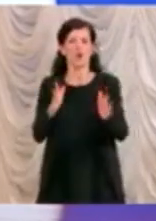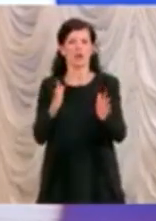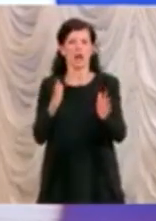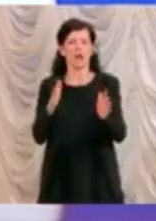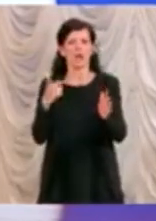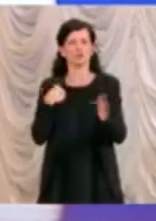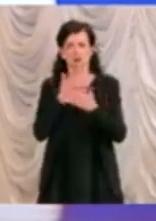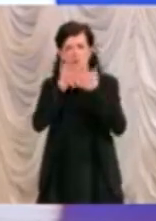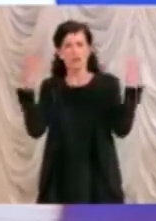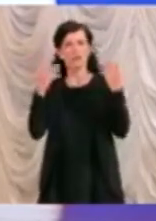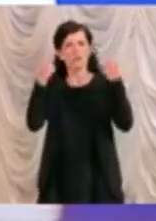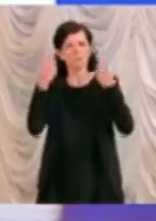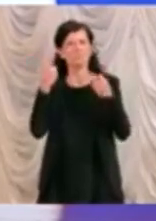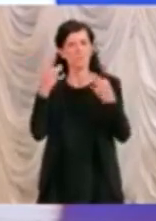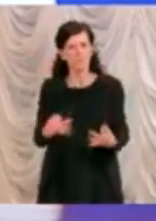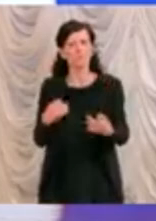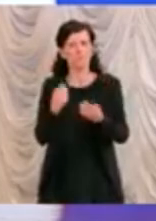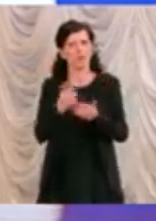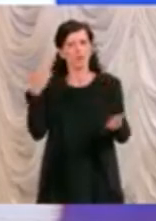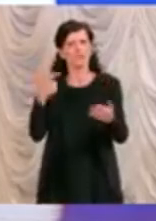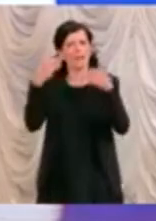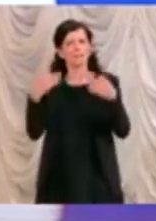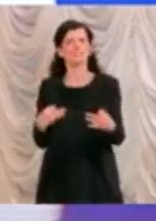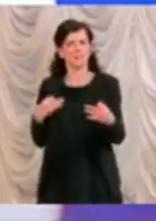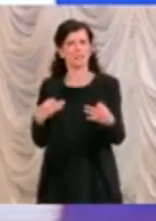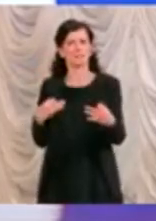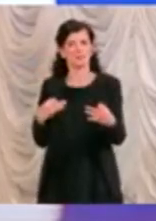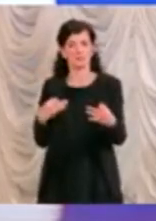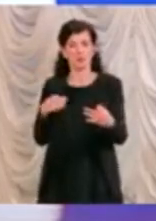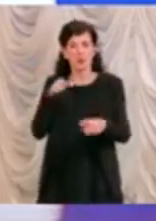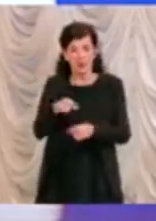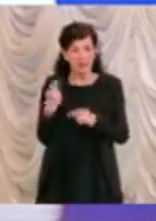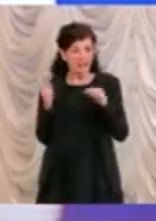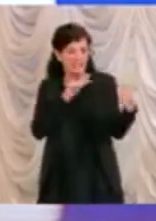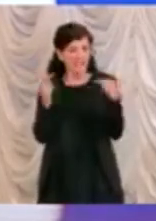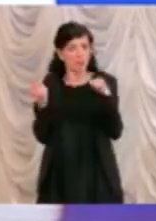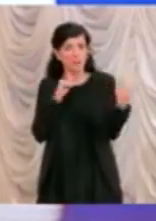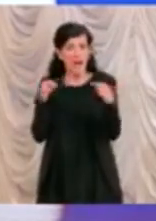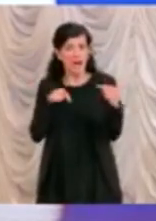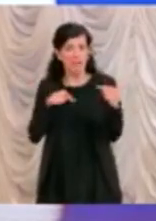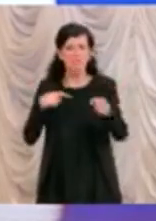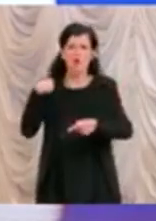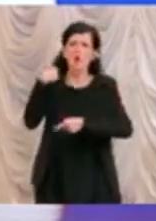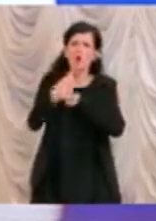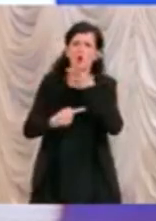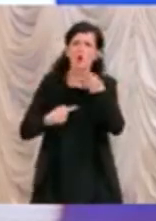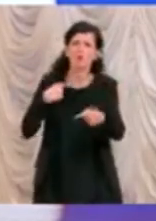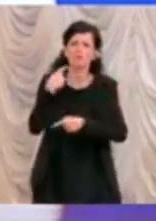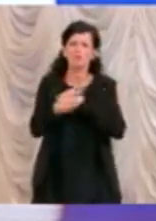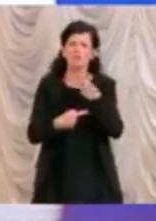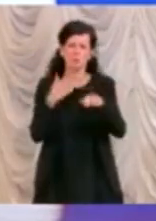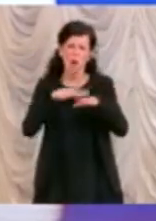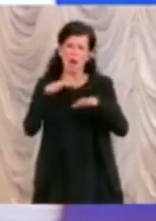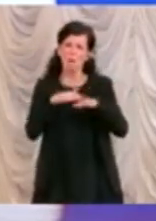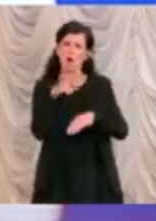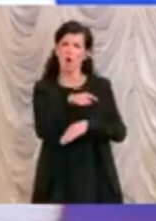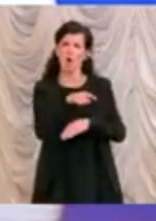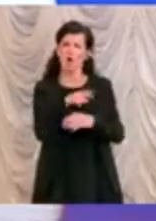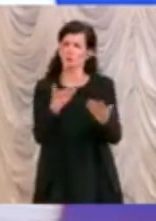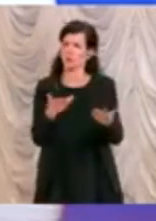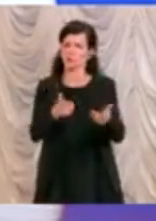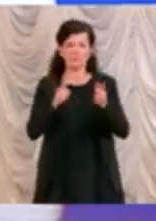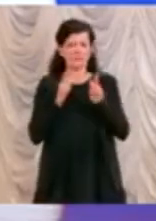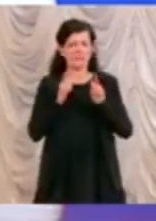della nostra determinazione se qui questo dibattito con qui continua in questi termini rischiamo di